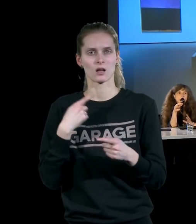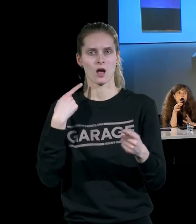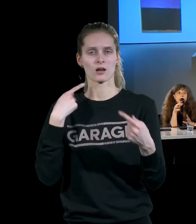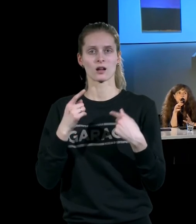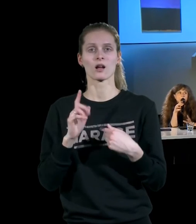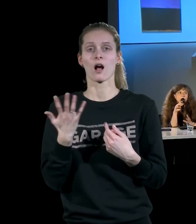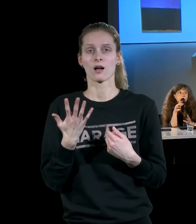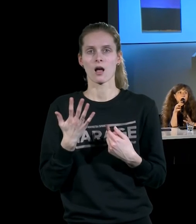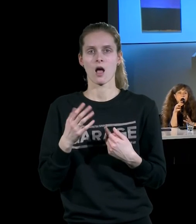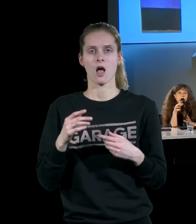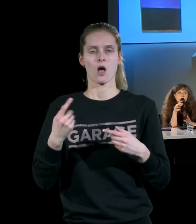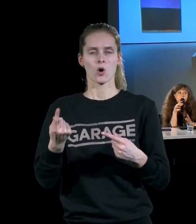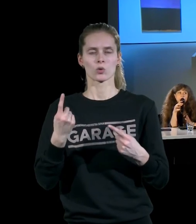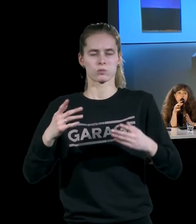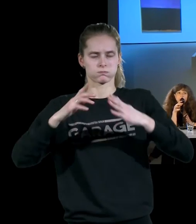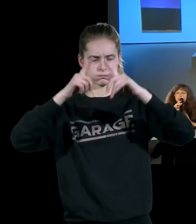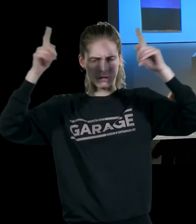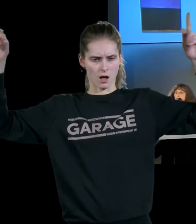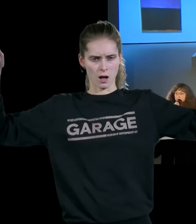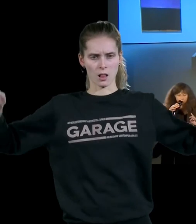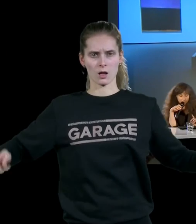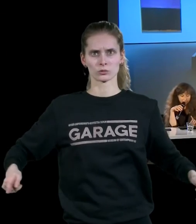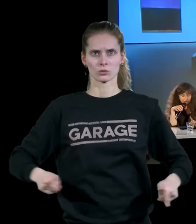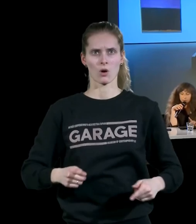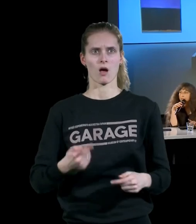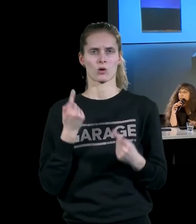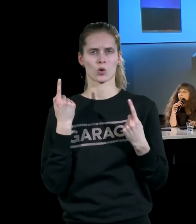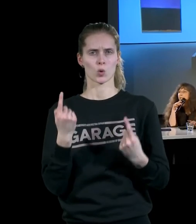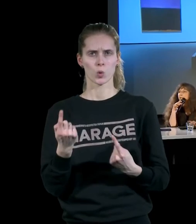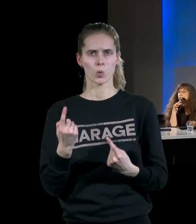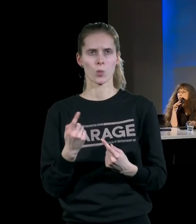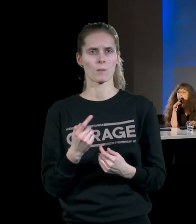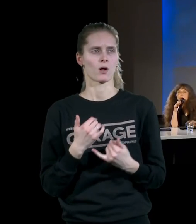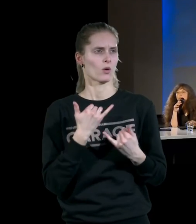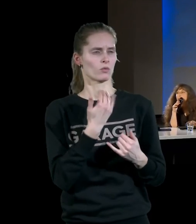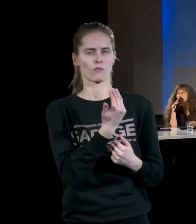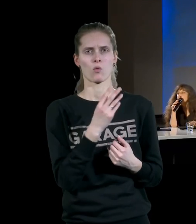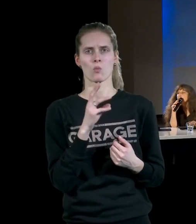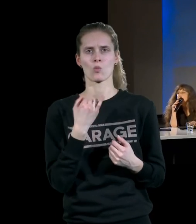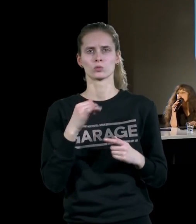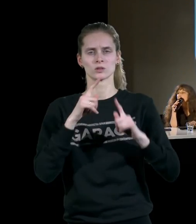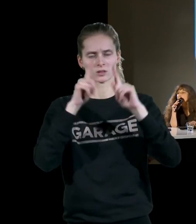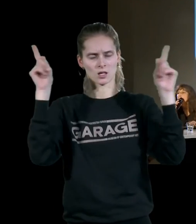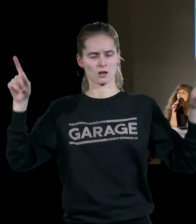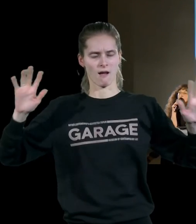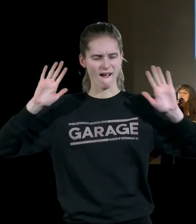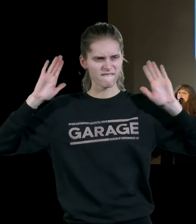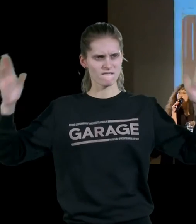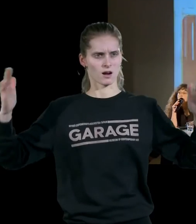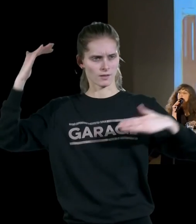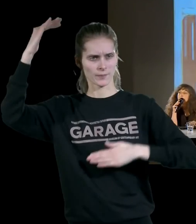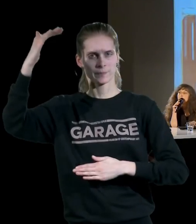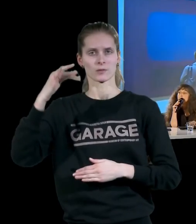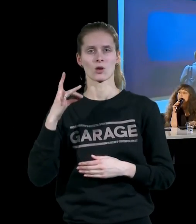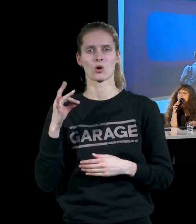полотна. Это полотна, которые рассчитаны на музейные залы. И Ротко очень щепетильно относился к тому, как